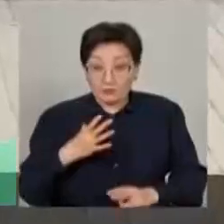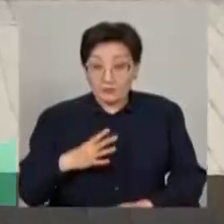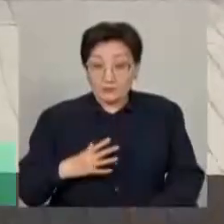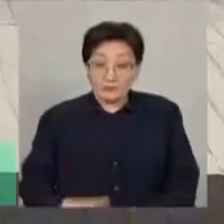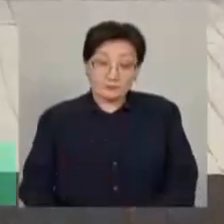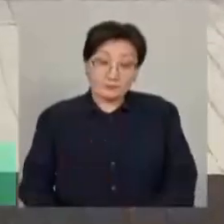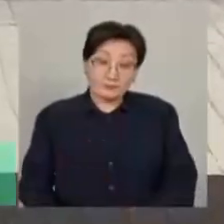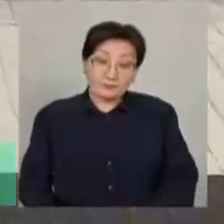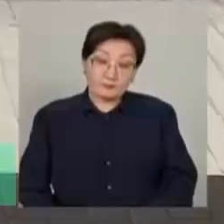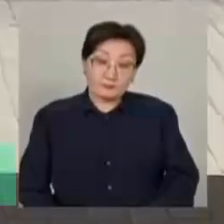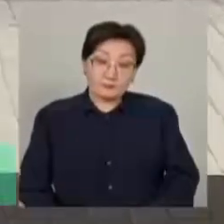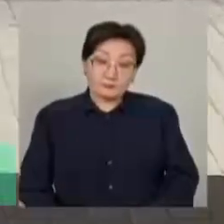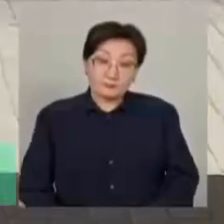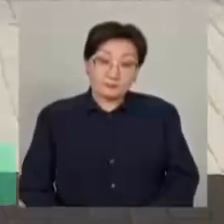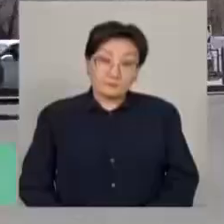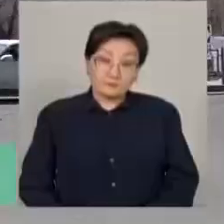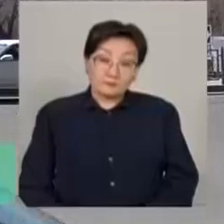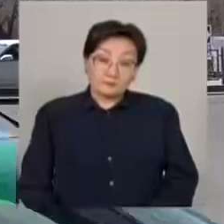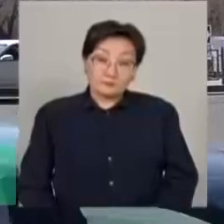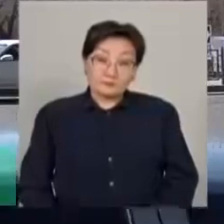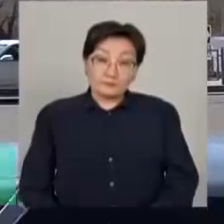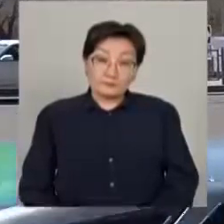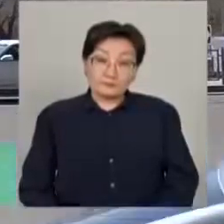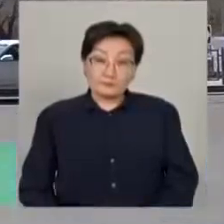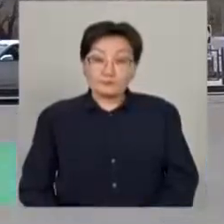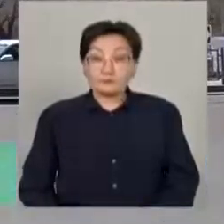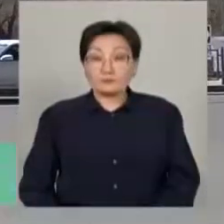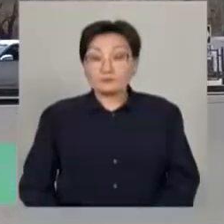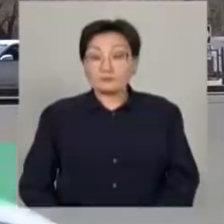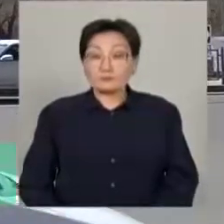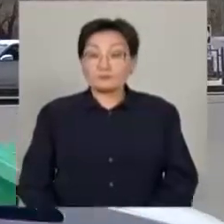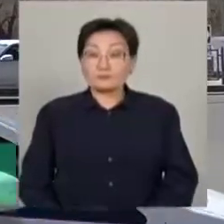Диана Сапарқызы, Дастан Шанин, Алматы телеарнасы, Қарағанды облысы.